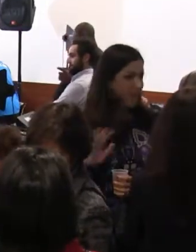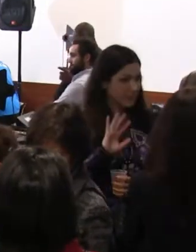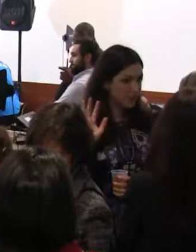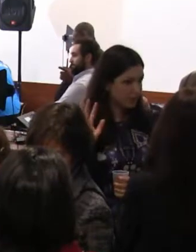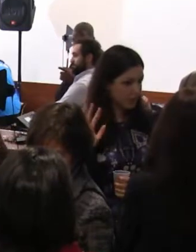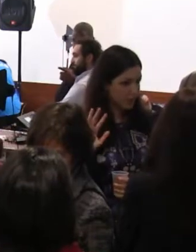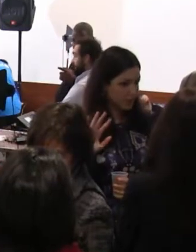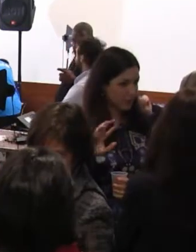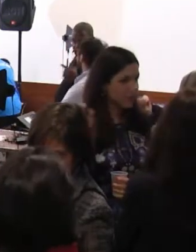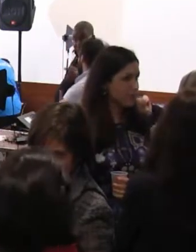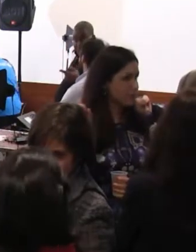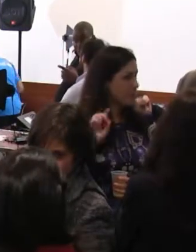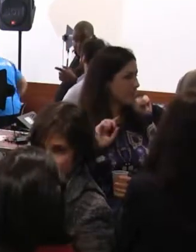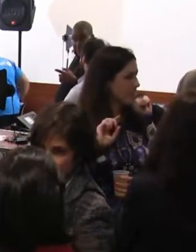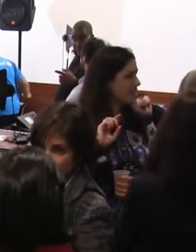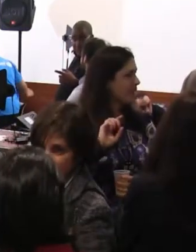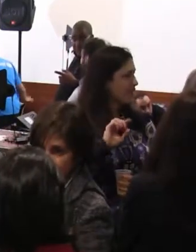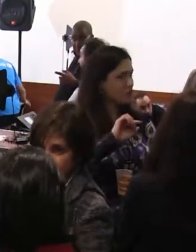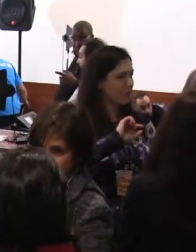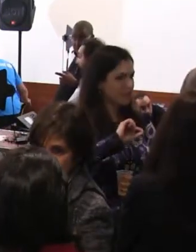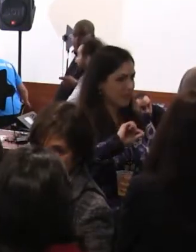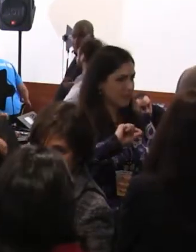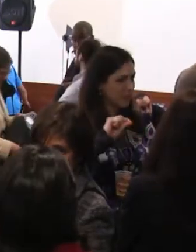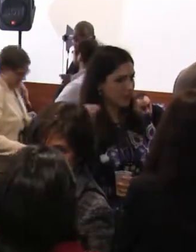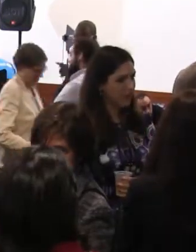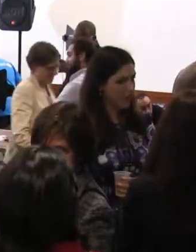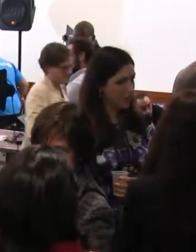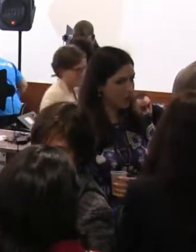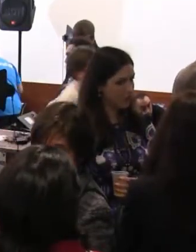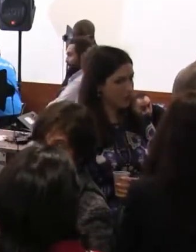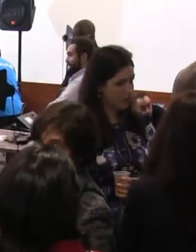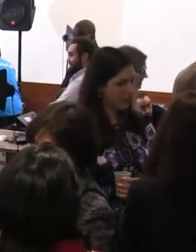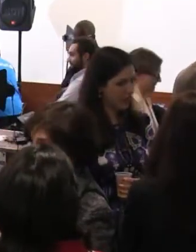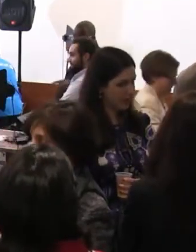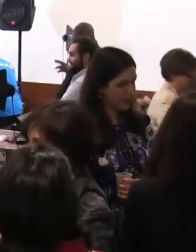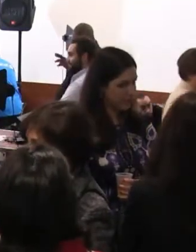Èpo ratare ní bàṣírí atare.